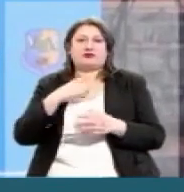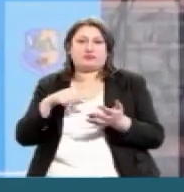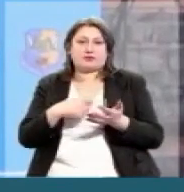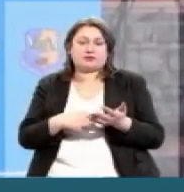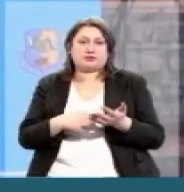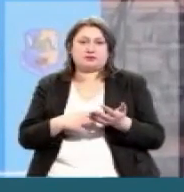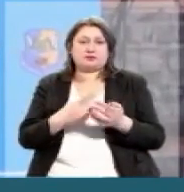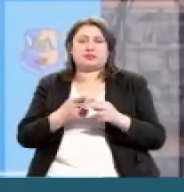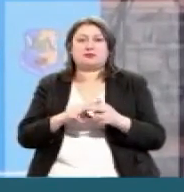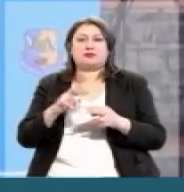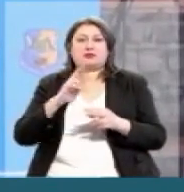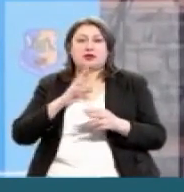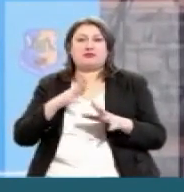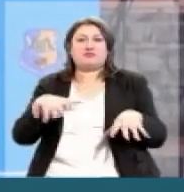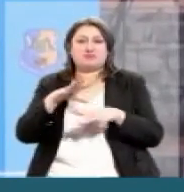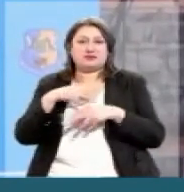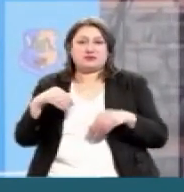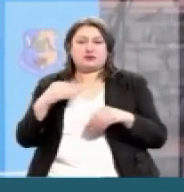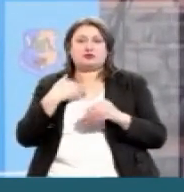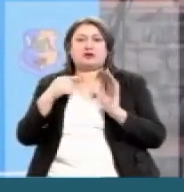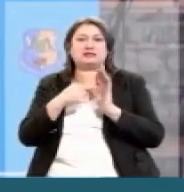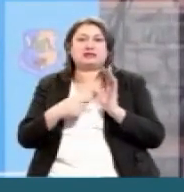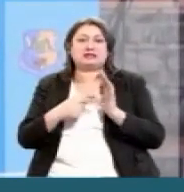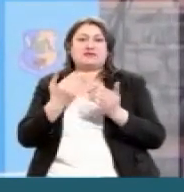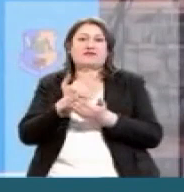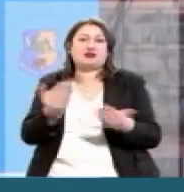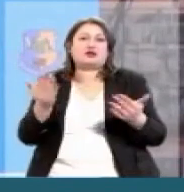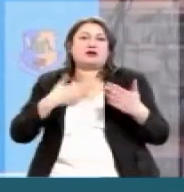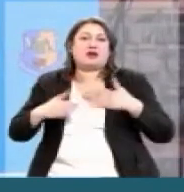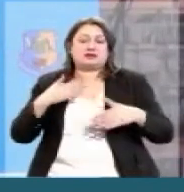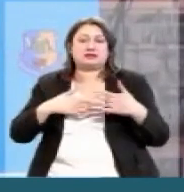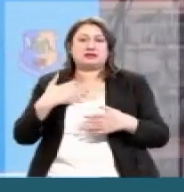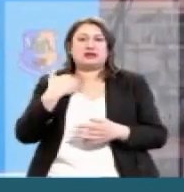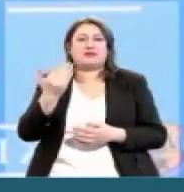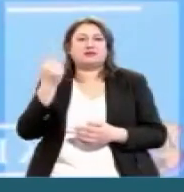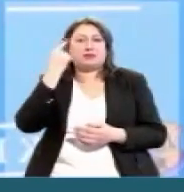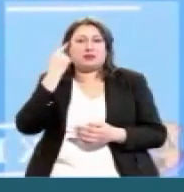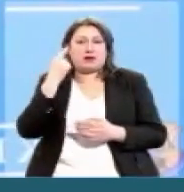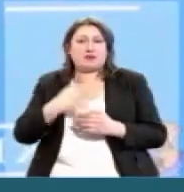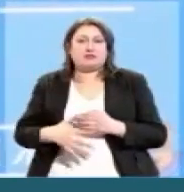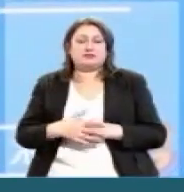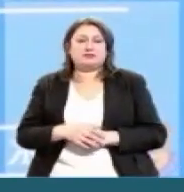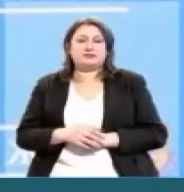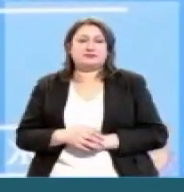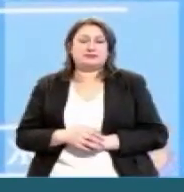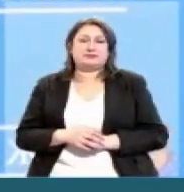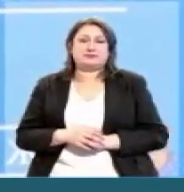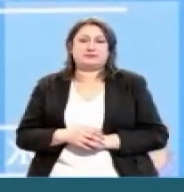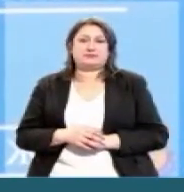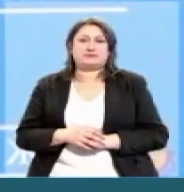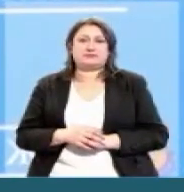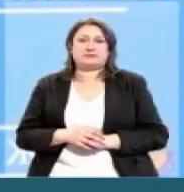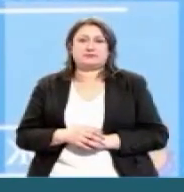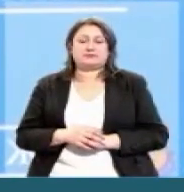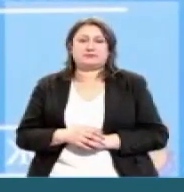мемлекет тарапынан салынған үйлер бүгін көп балалы аналарға беріледі, жетім азаматтарға берілетін